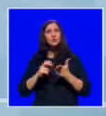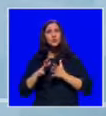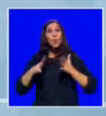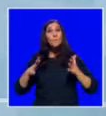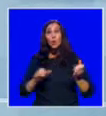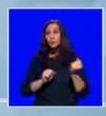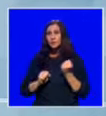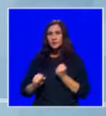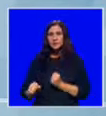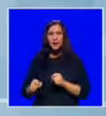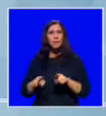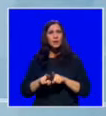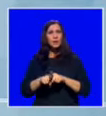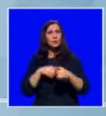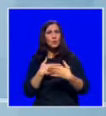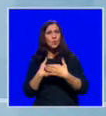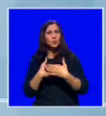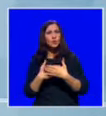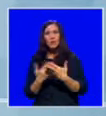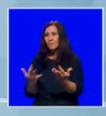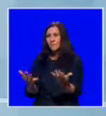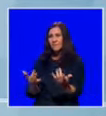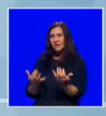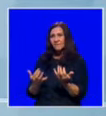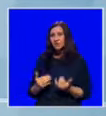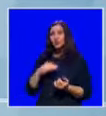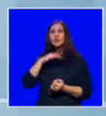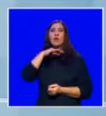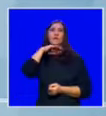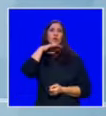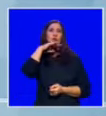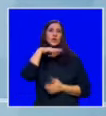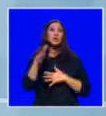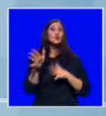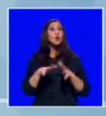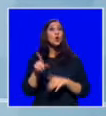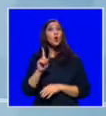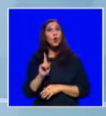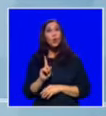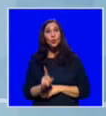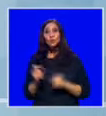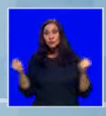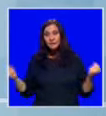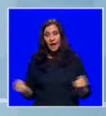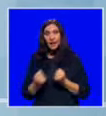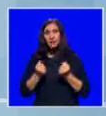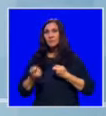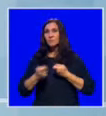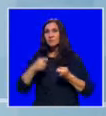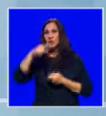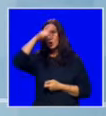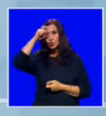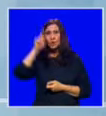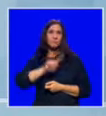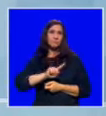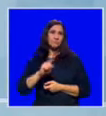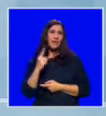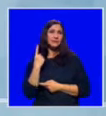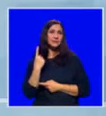много закъсняваме, както по отношение на привличането на достатъчно хора, които да са активни в пазара на труда, не